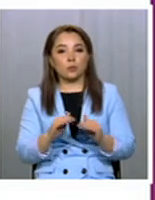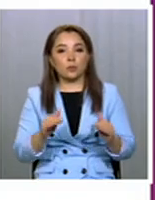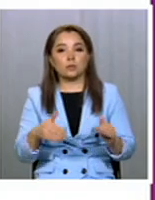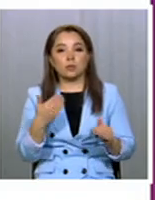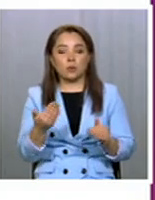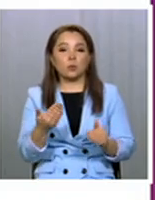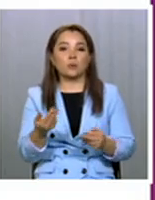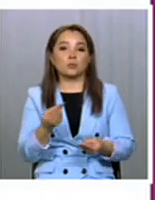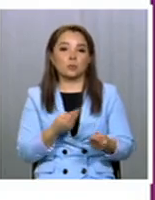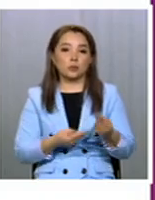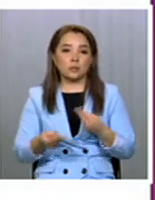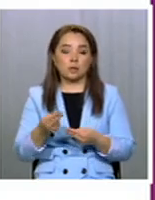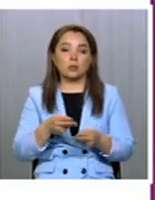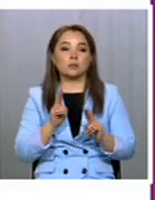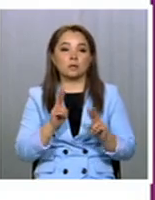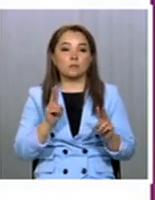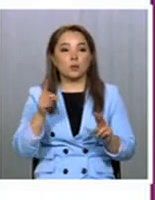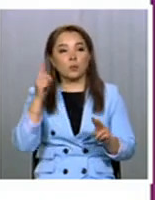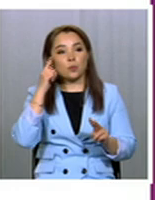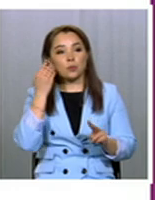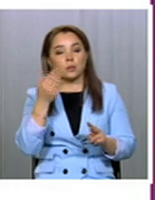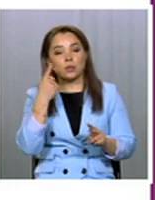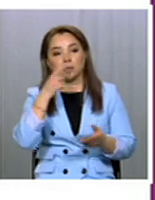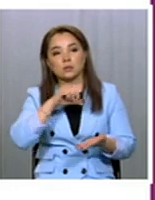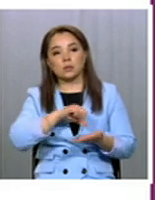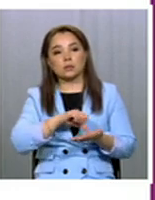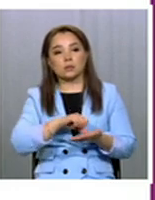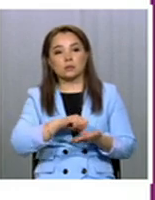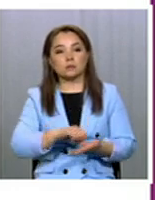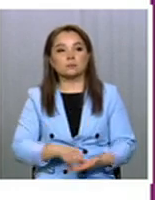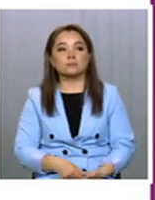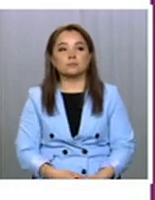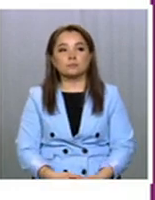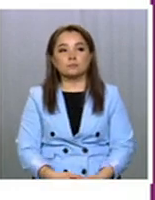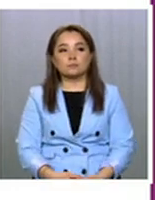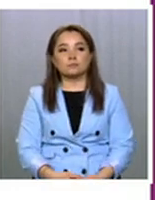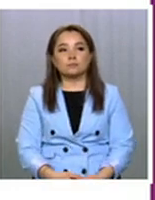суретте кімдер деп ойлайсыздар?